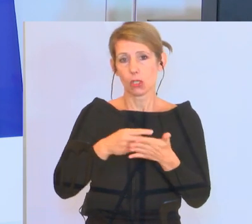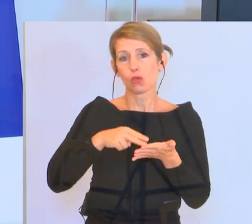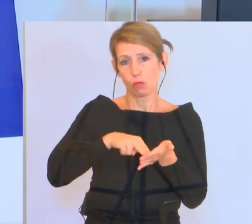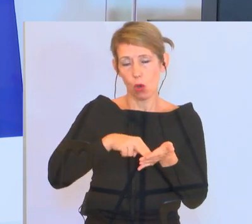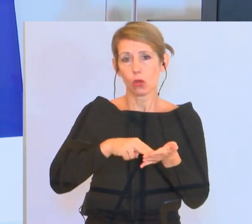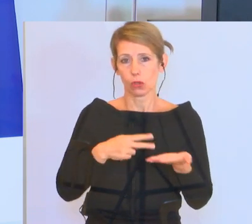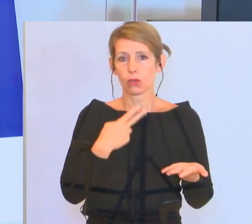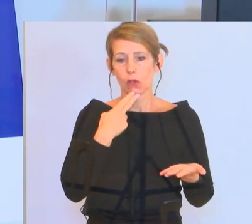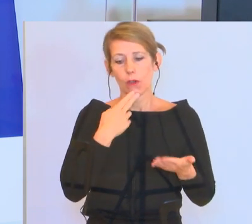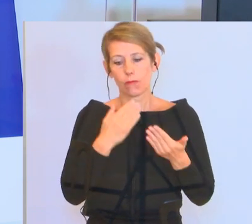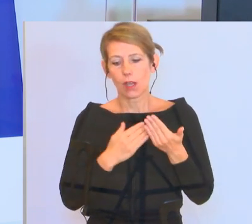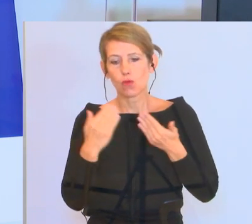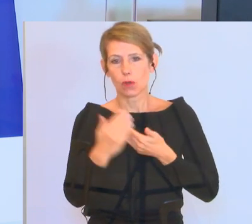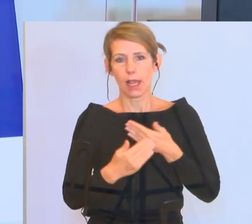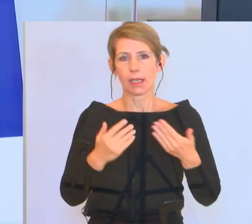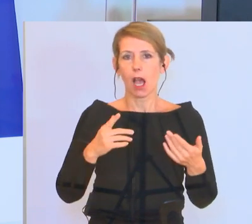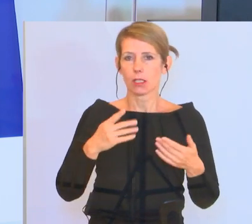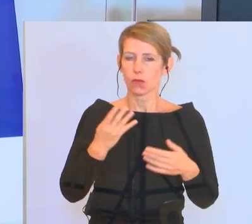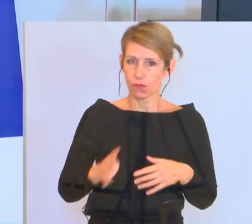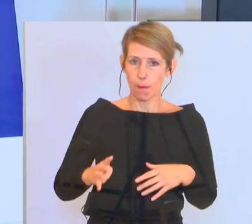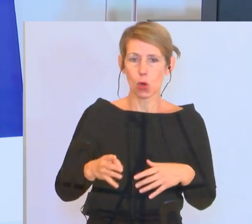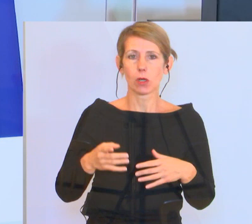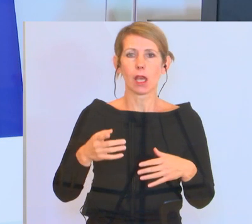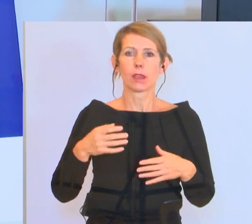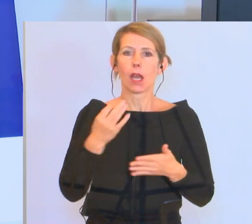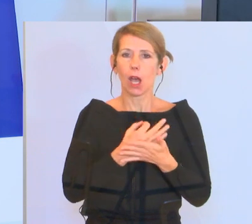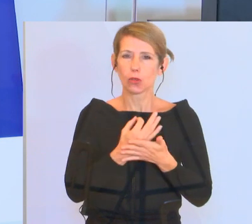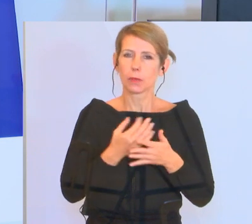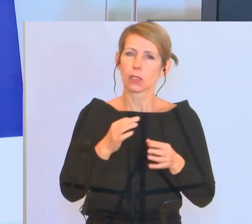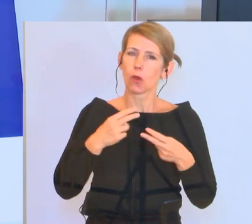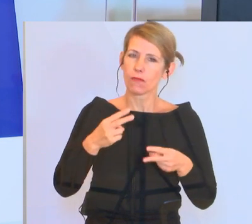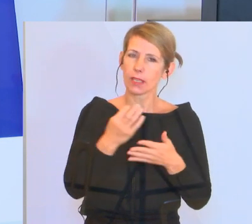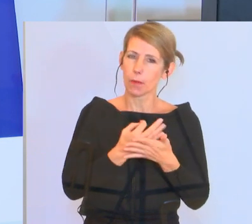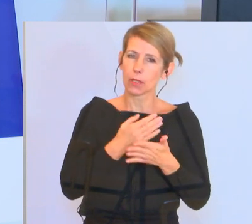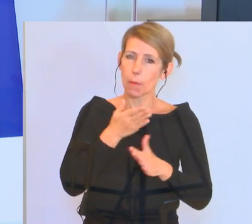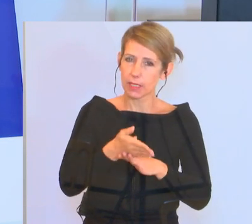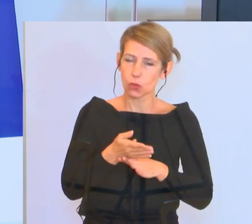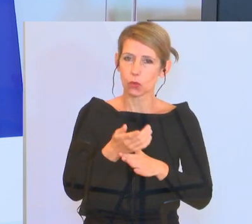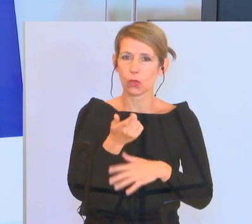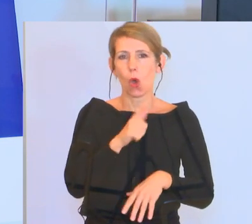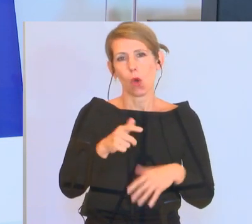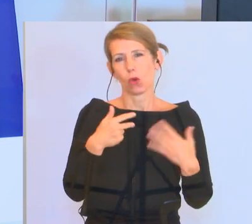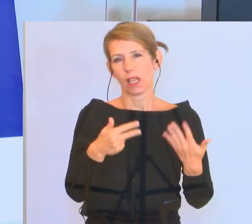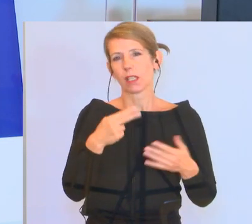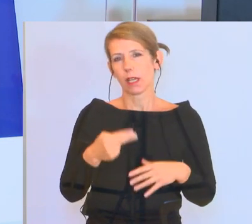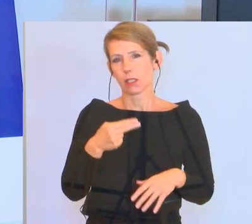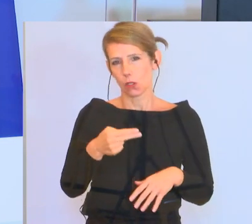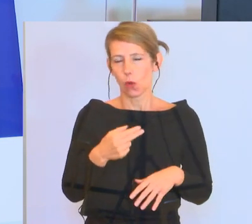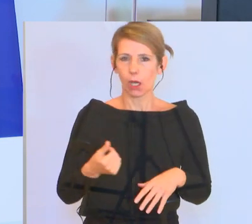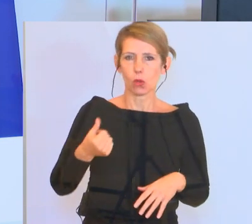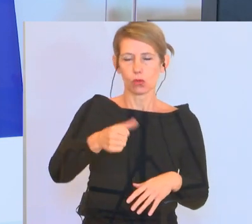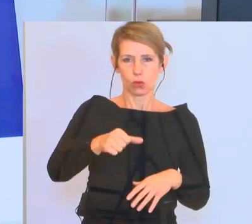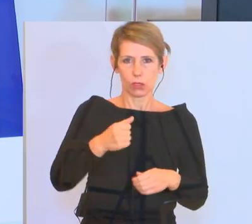für all jene, die länger als 4 Monate in einer Aus- oder Weiterbildung sind, bekommen die Personen 180 Euro zusätzlich